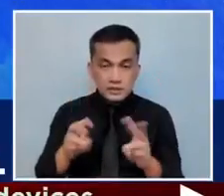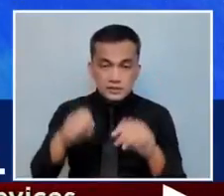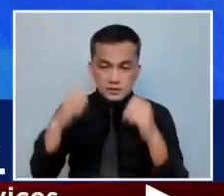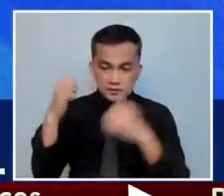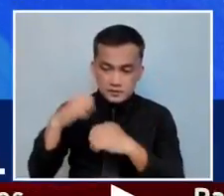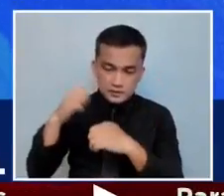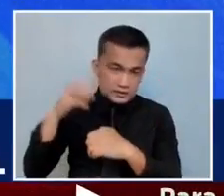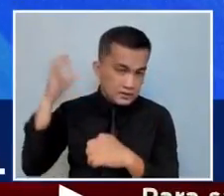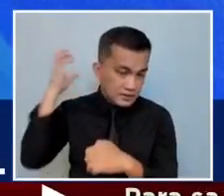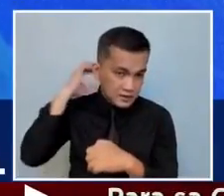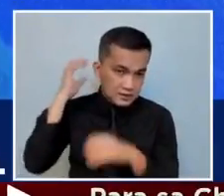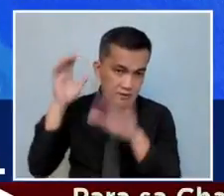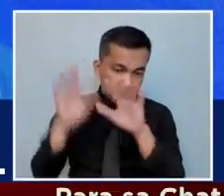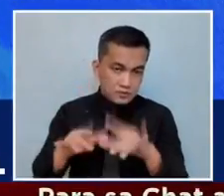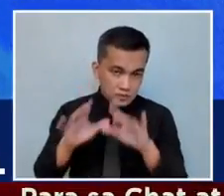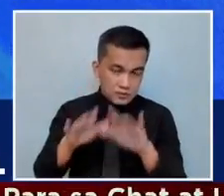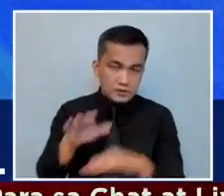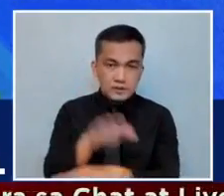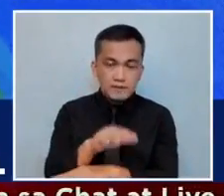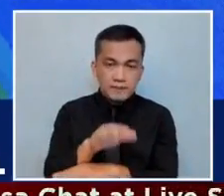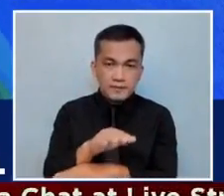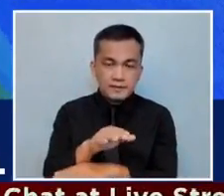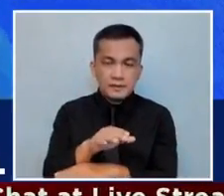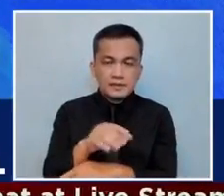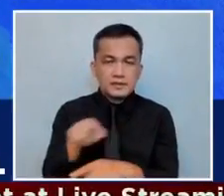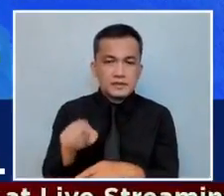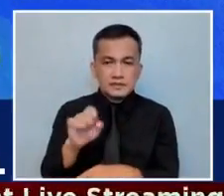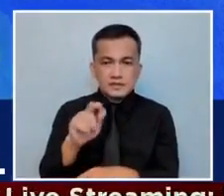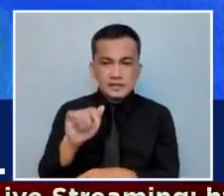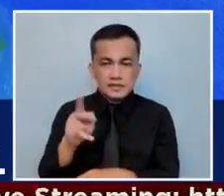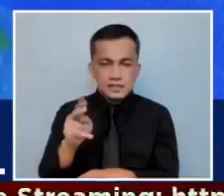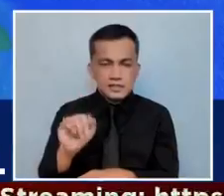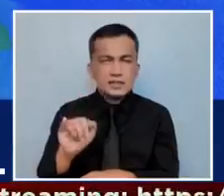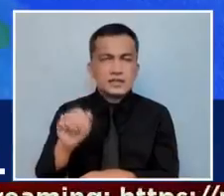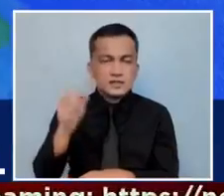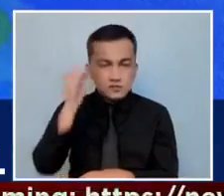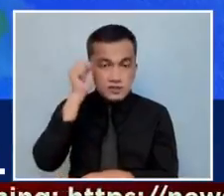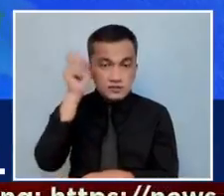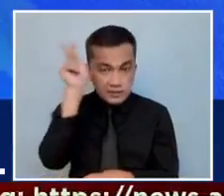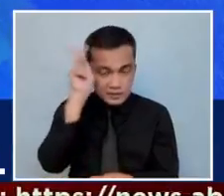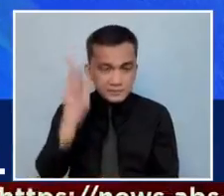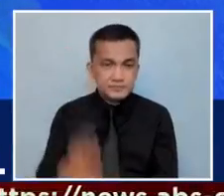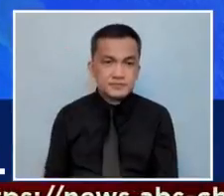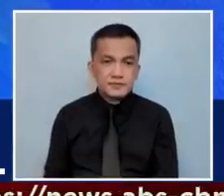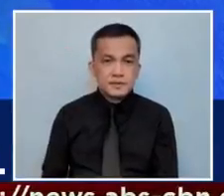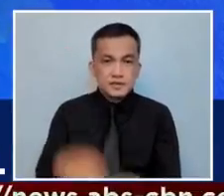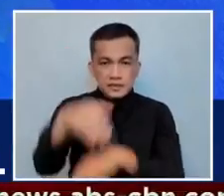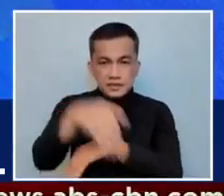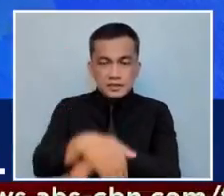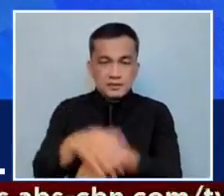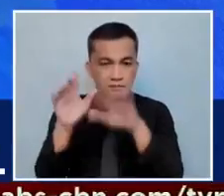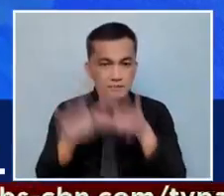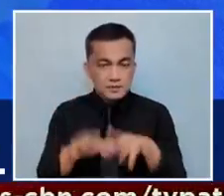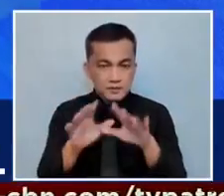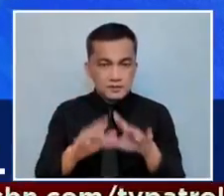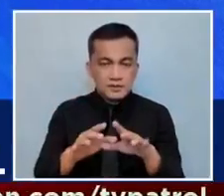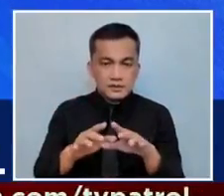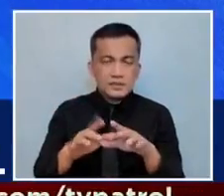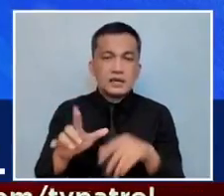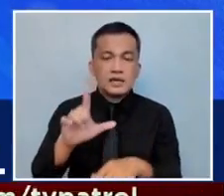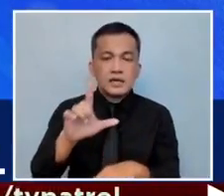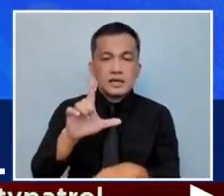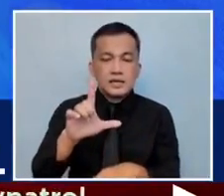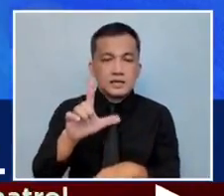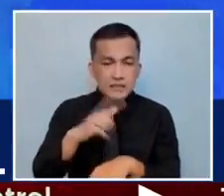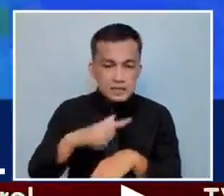na pag-ulan sa hapon, partikular sa Sarangani at Sultan Kudarat. Sa gabi naman, malakas ang ulan sa Lanao Provinces at Zamboanga del